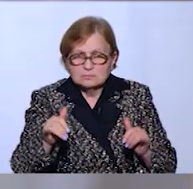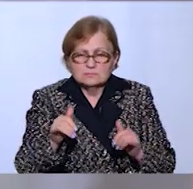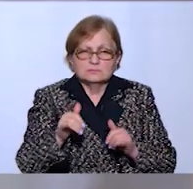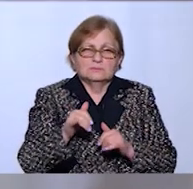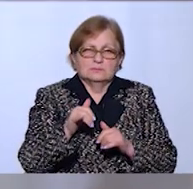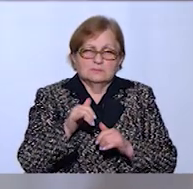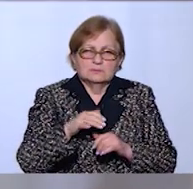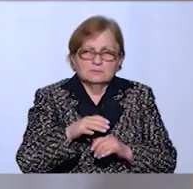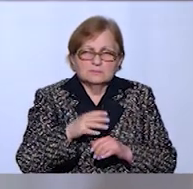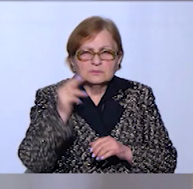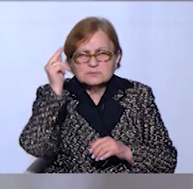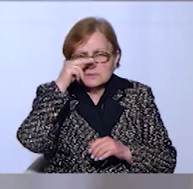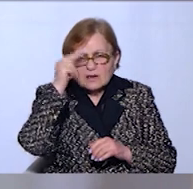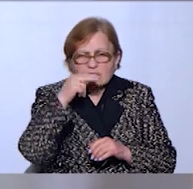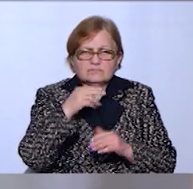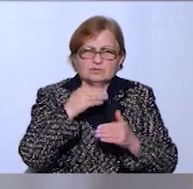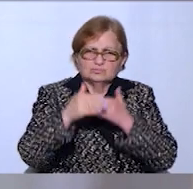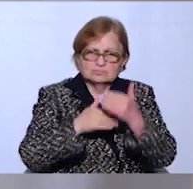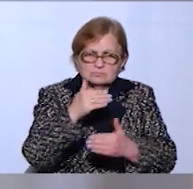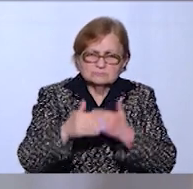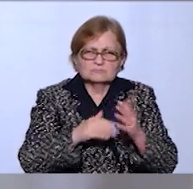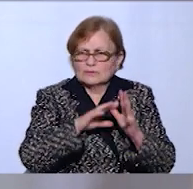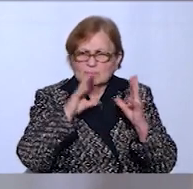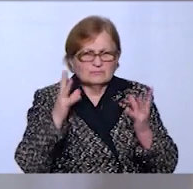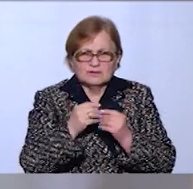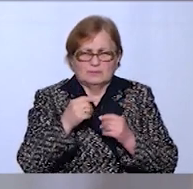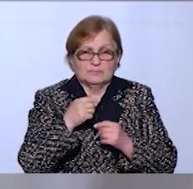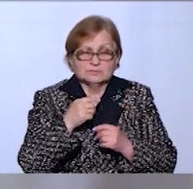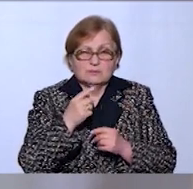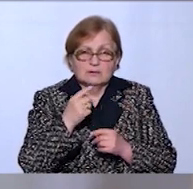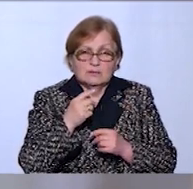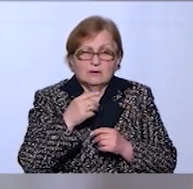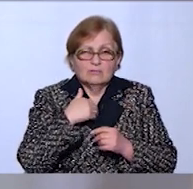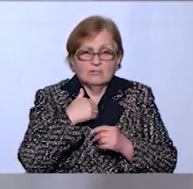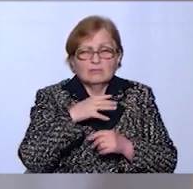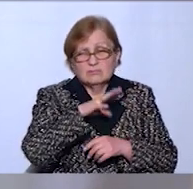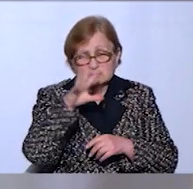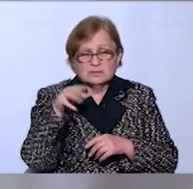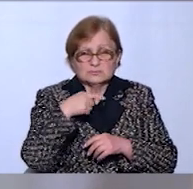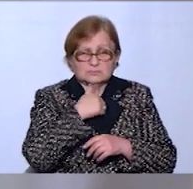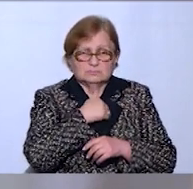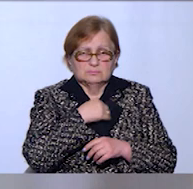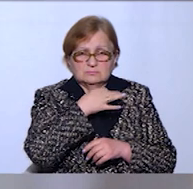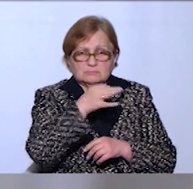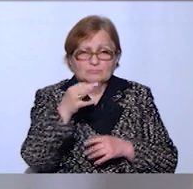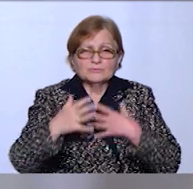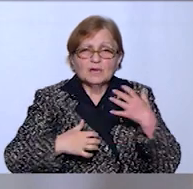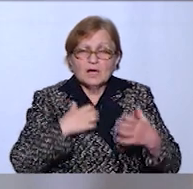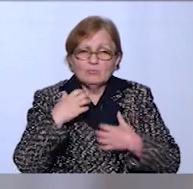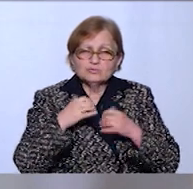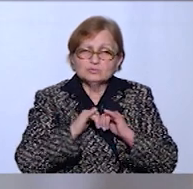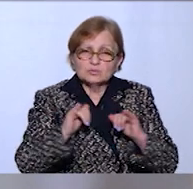აი ძალიან ხშირად თითქოს შეიძლება რომ მშობელს გვეგონოს, რომ აი ბავშვი თუ რაღაცაზე ტირის, რაღაცაზე გაბრას